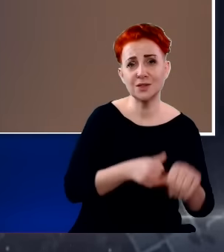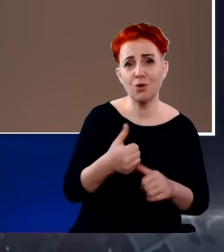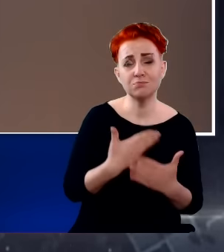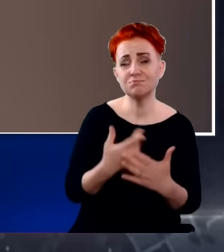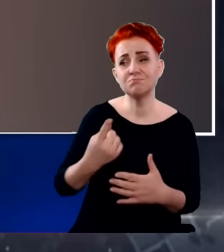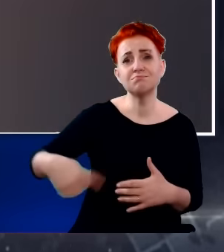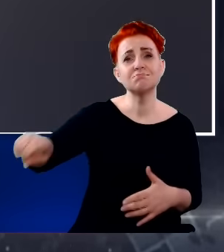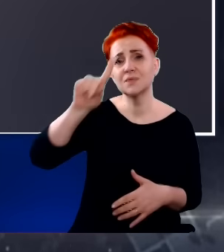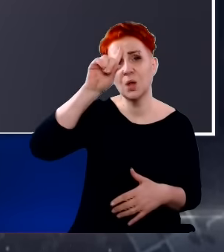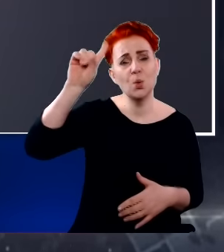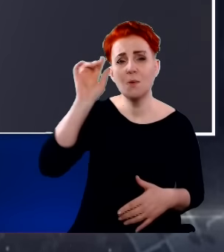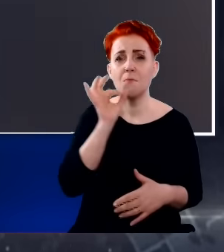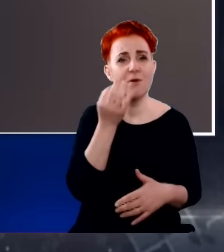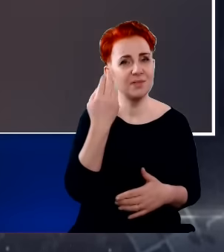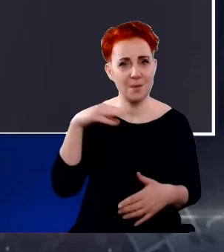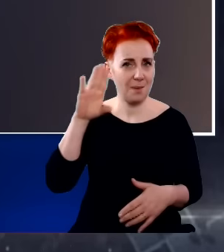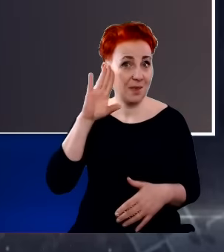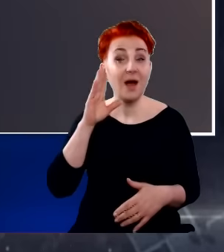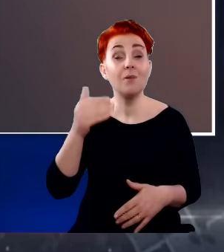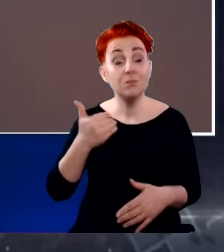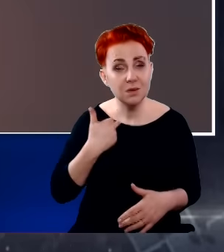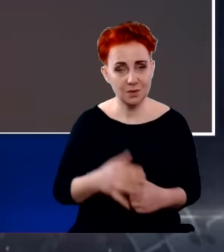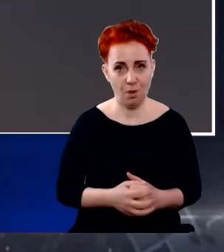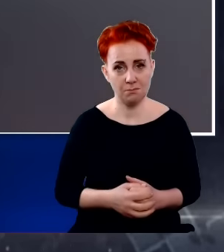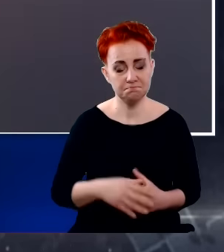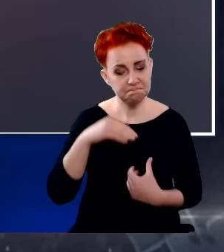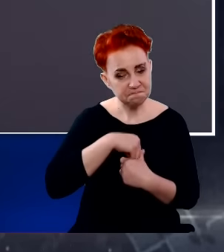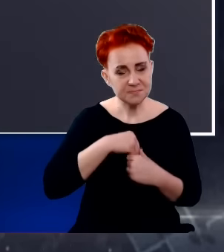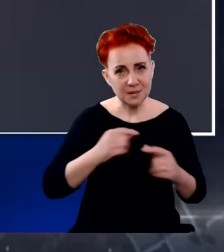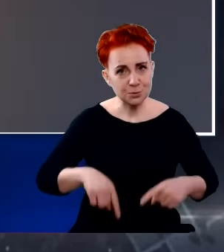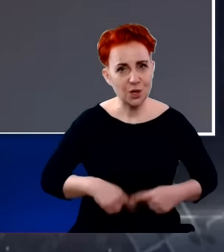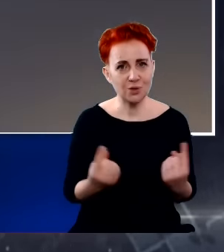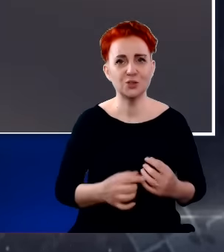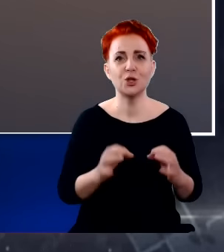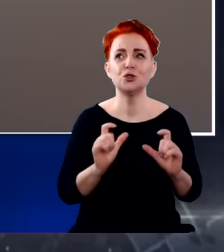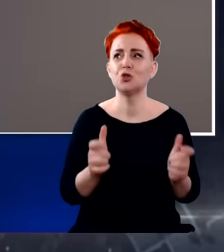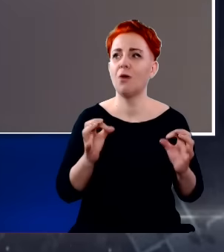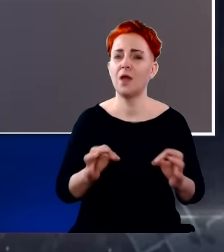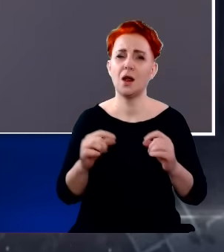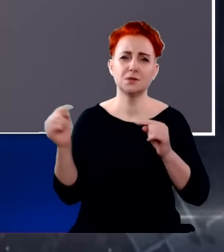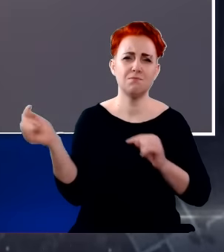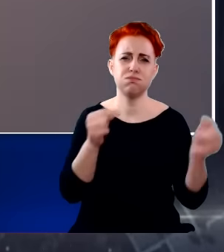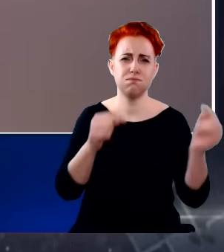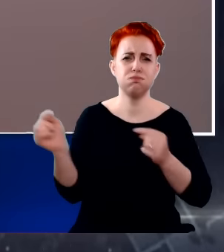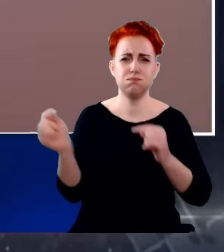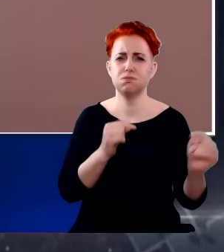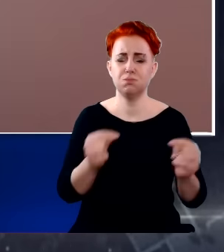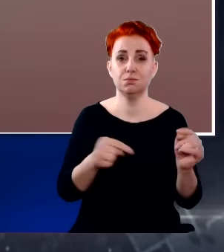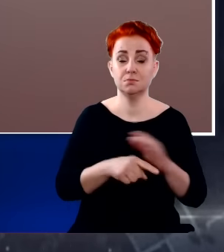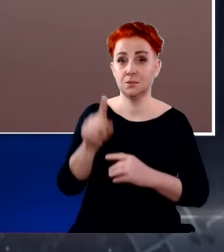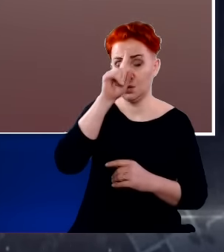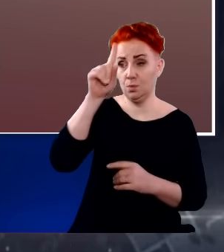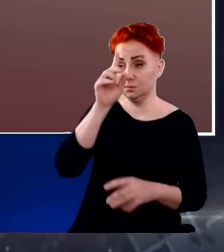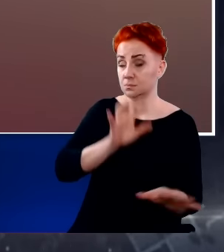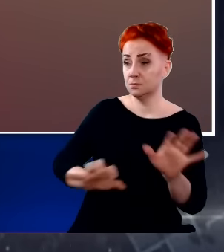nie pamiętają, ale przecież tak było. Jestem przekonana, że te igrzyska, które w tej chwili się serwuje polskim obywatelom, są po